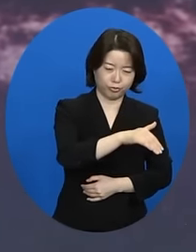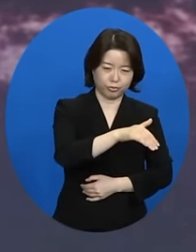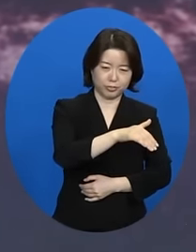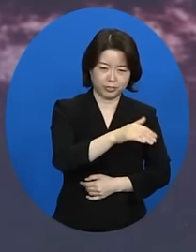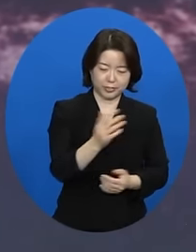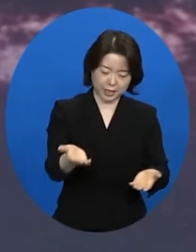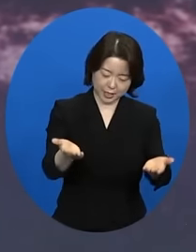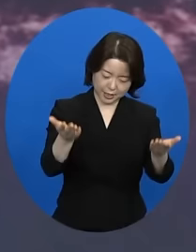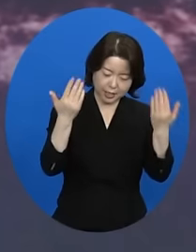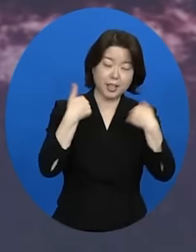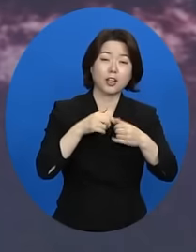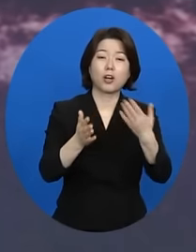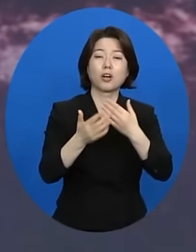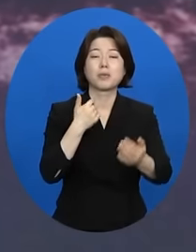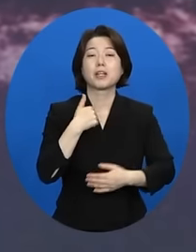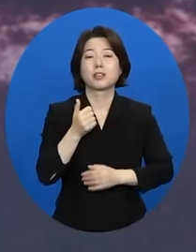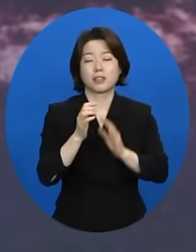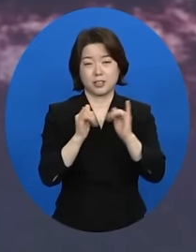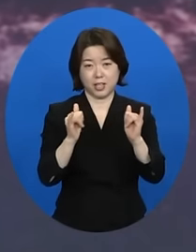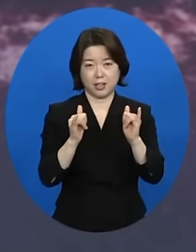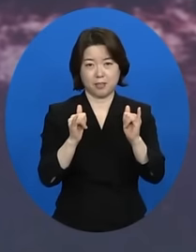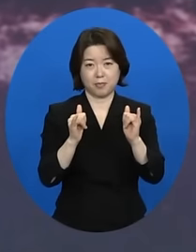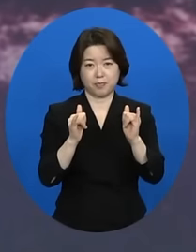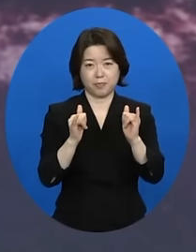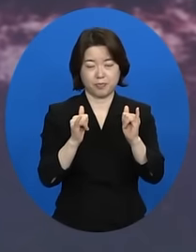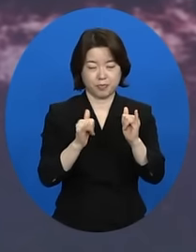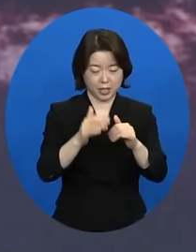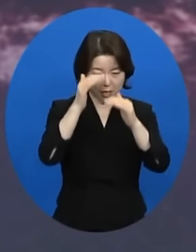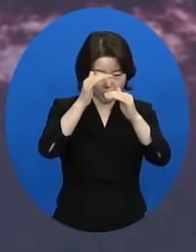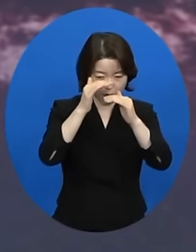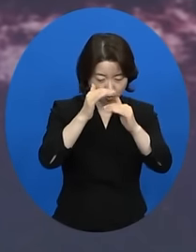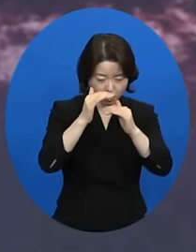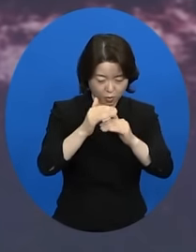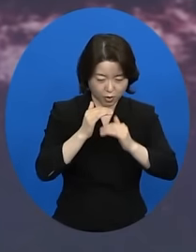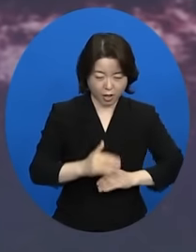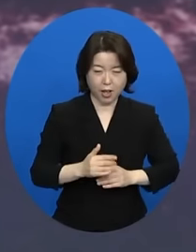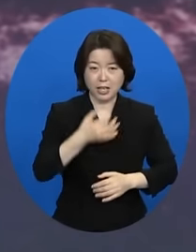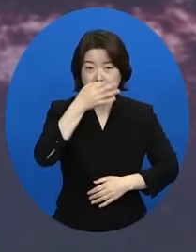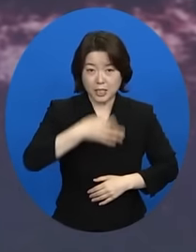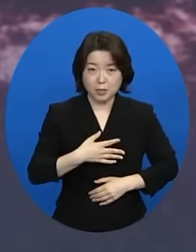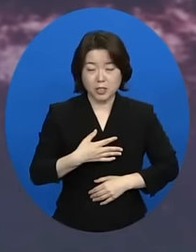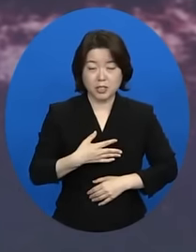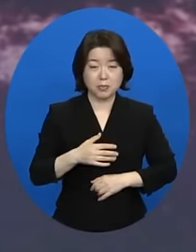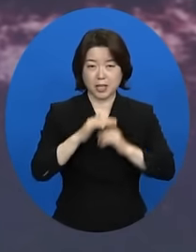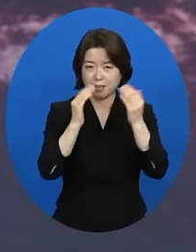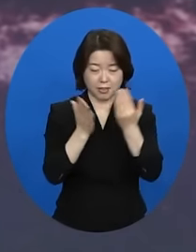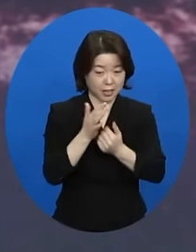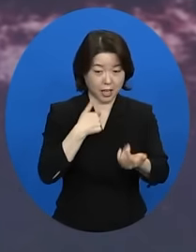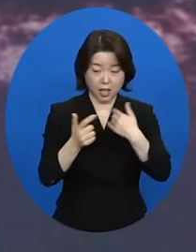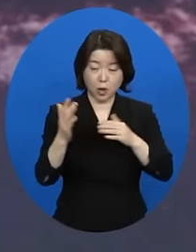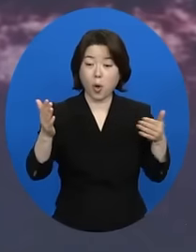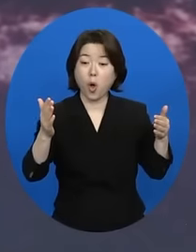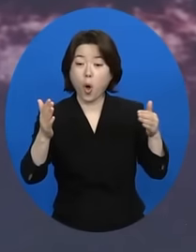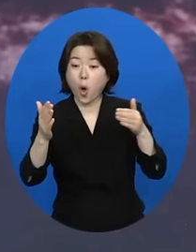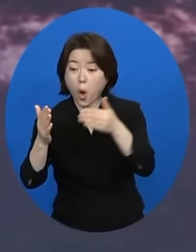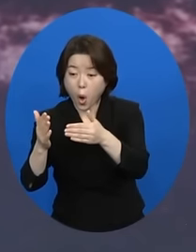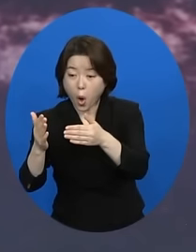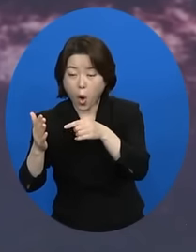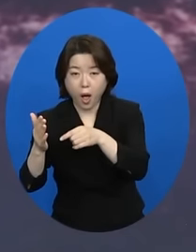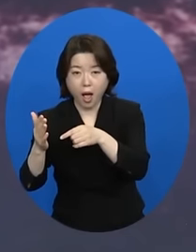사람이에요. 그 과정과정을 힘들지만 겪어오고 이제는 거의 이제 다다랐다 싶을 정도의 사람이